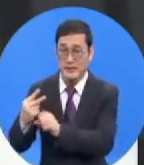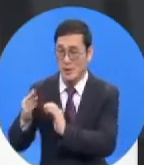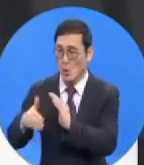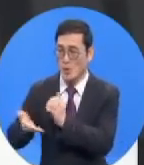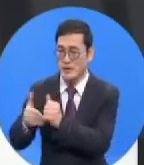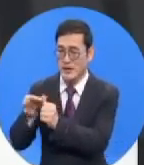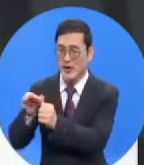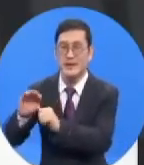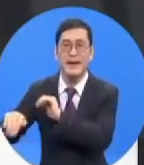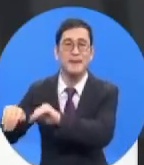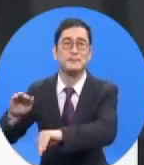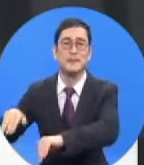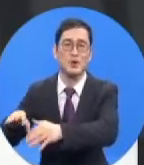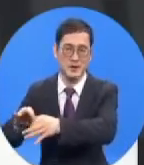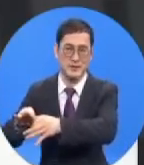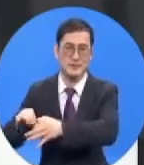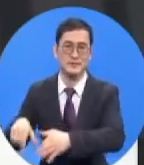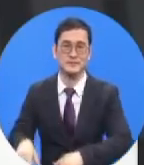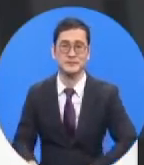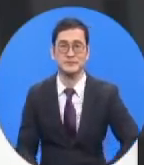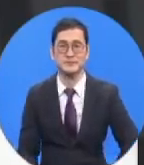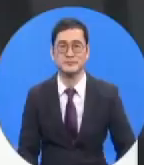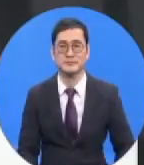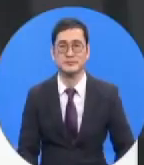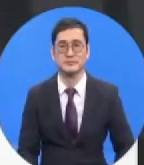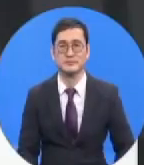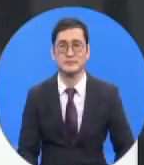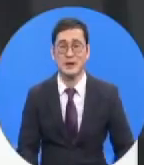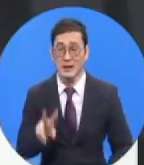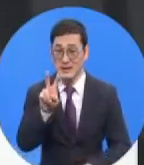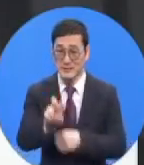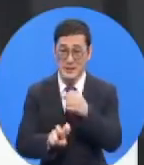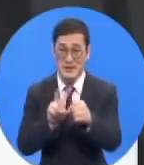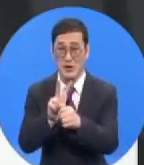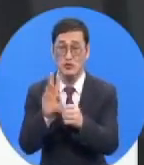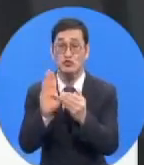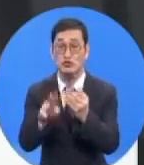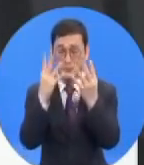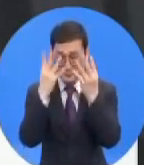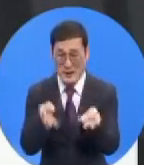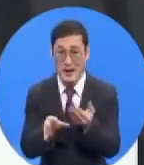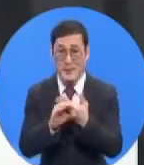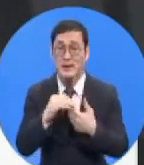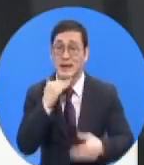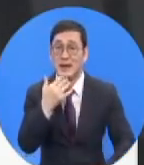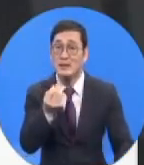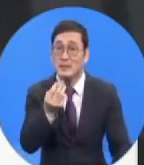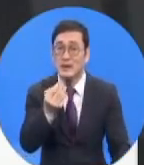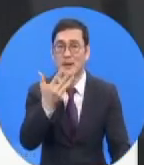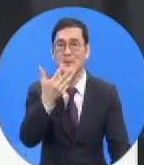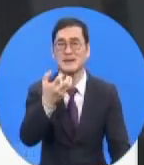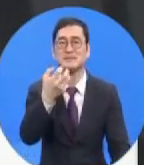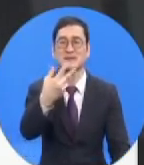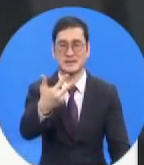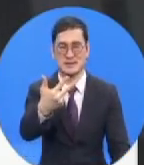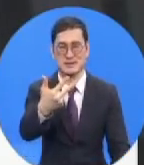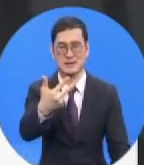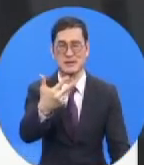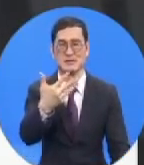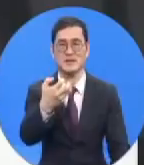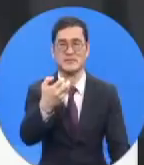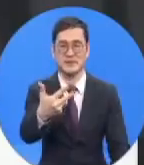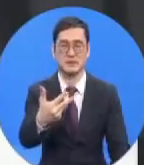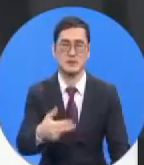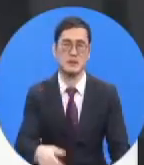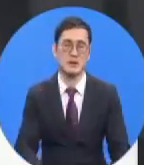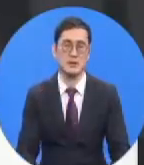자, 2039년 87세 때 출소가 예상이 되는 20년형이 선고가 확정이 된 겁니다.